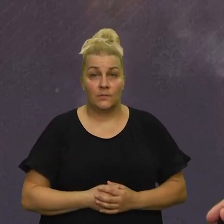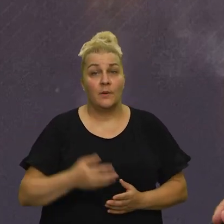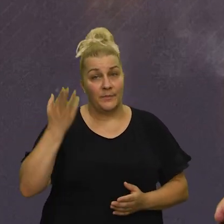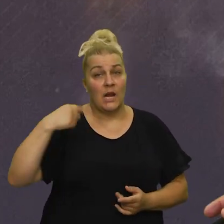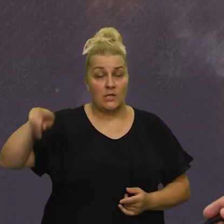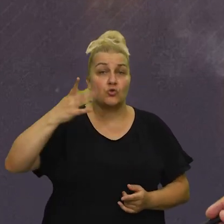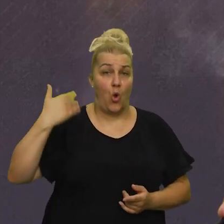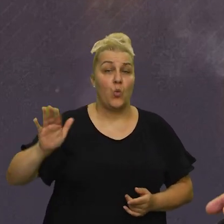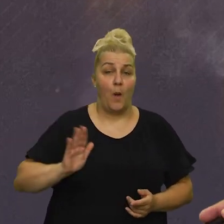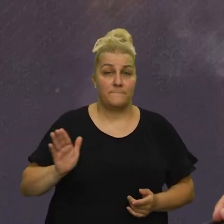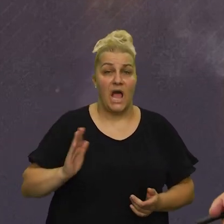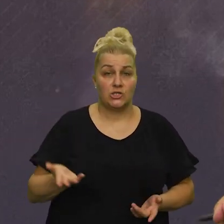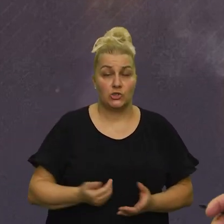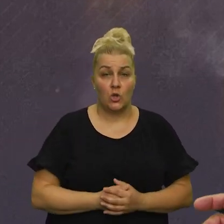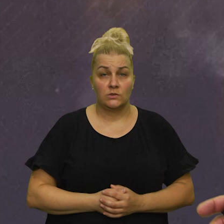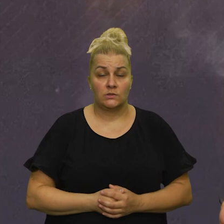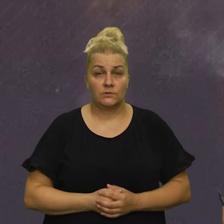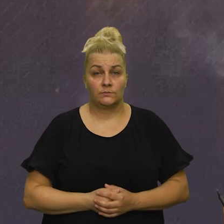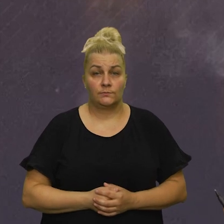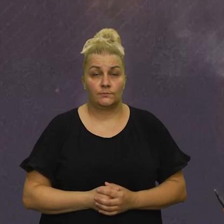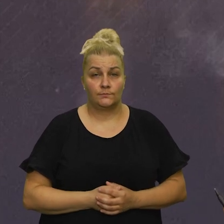bili u opasnosti?